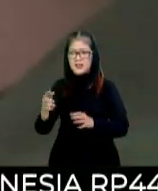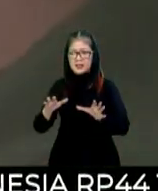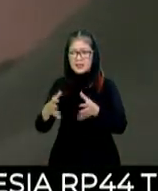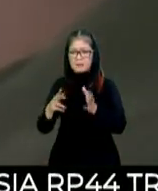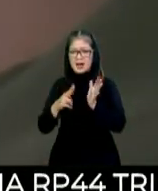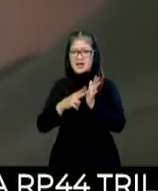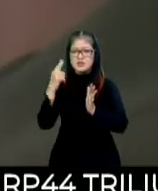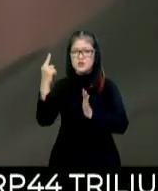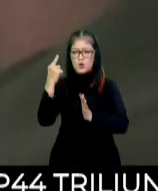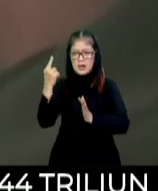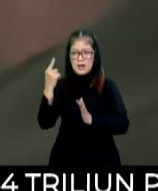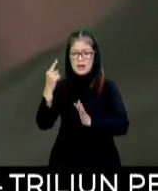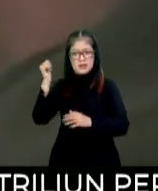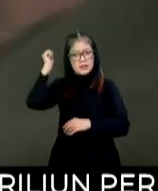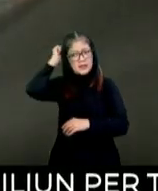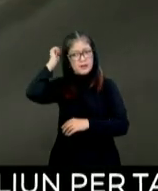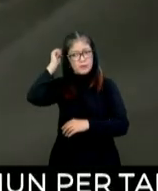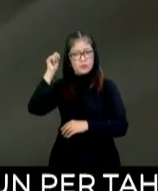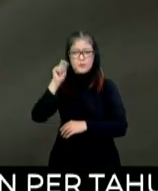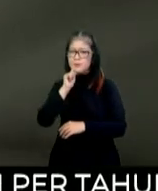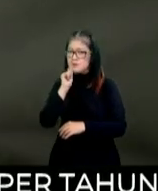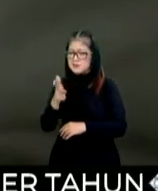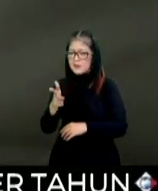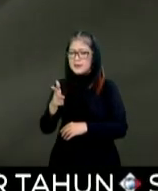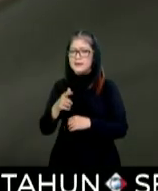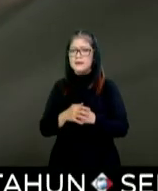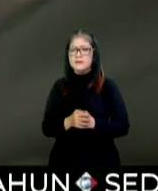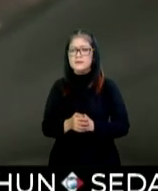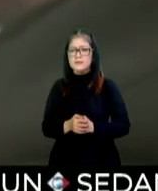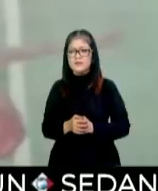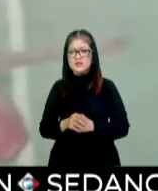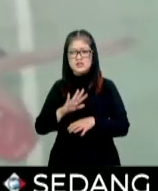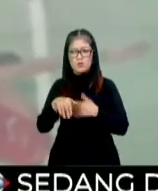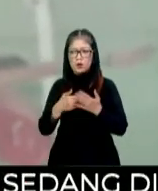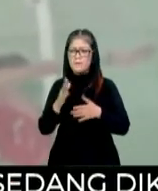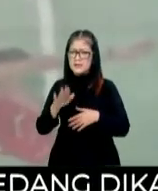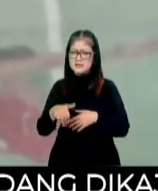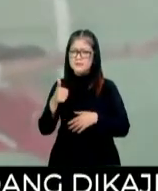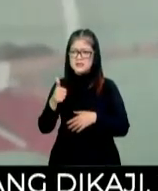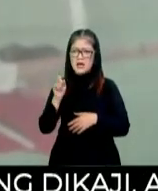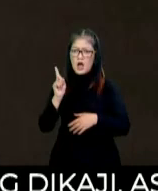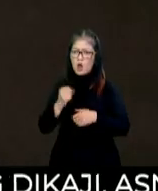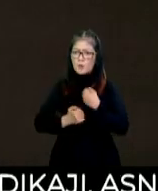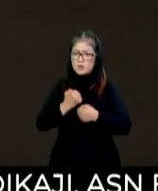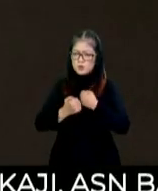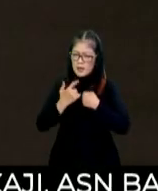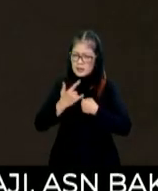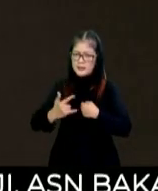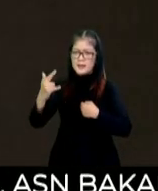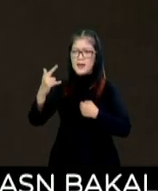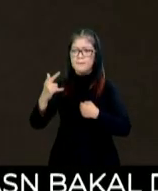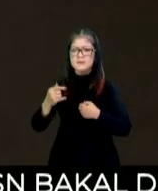Sang ibu pun selalu berpesan kepada Bilqis, di mana tidak ada hal yang tidak mungkin jika terus berusaha dan jangan pernah menyerah.